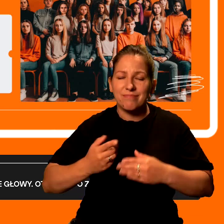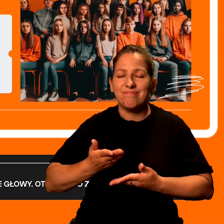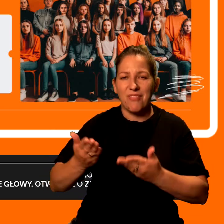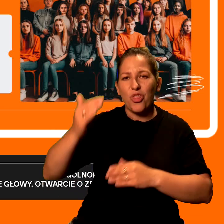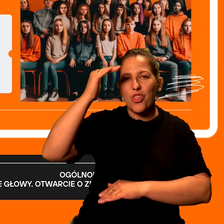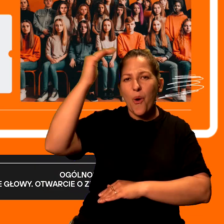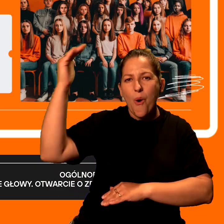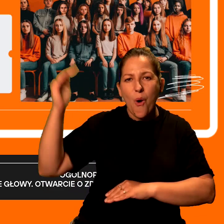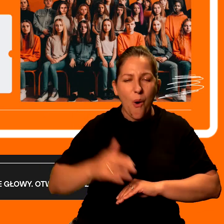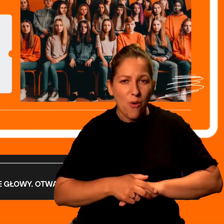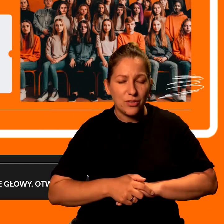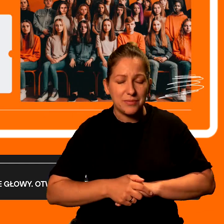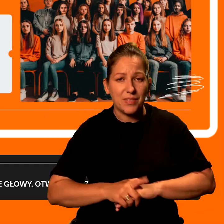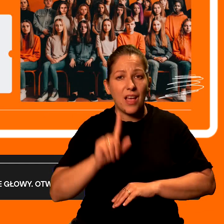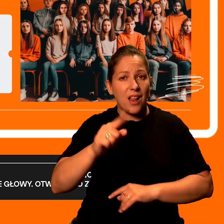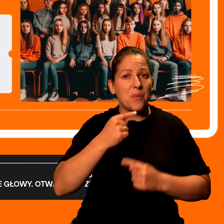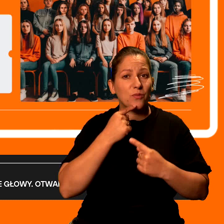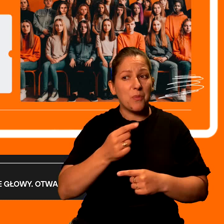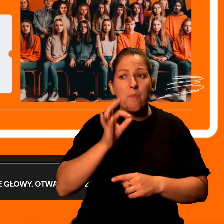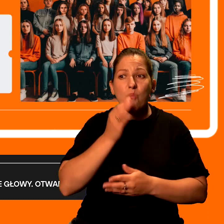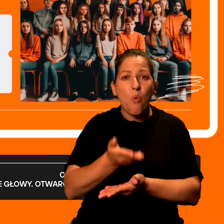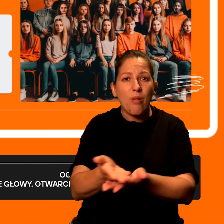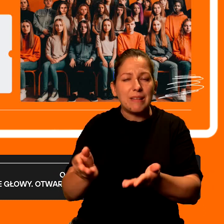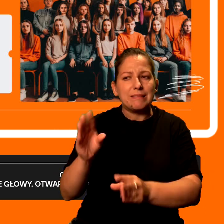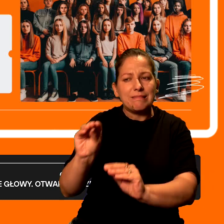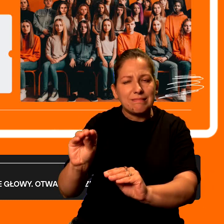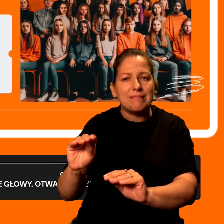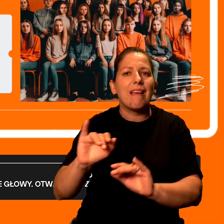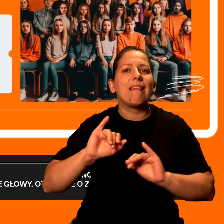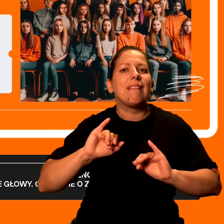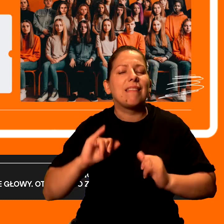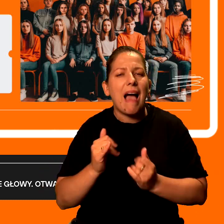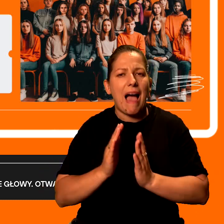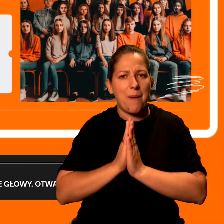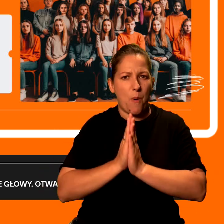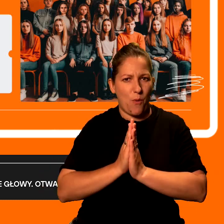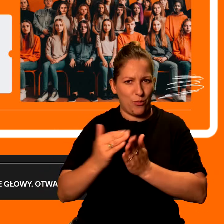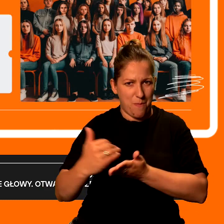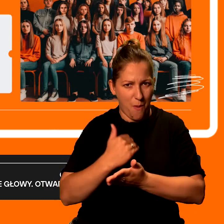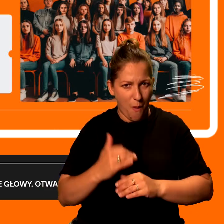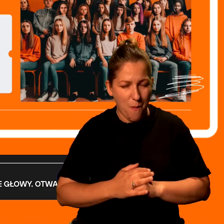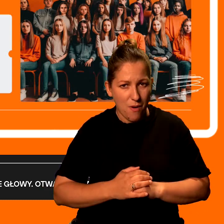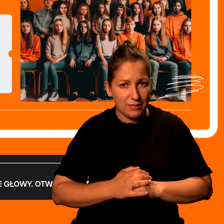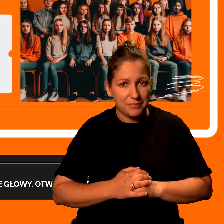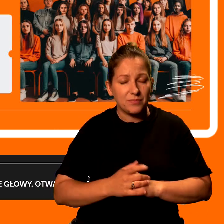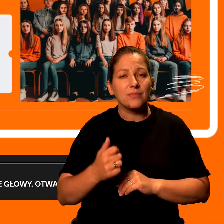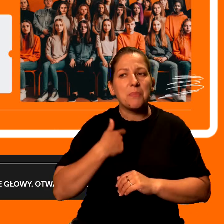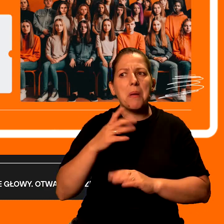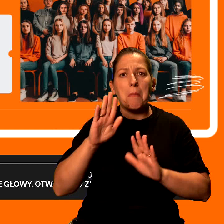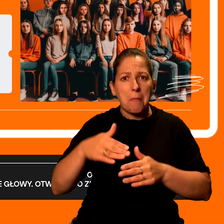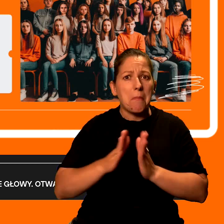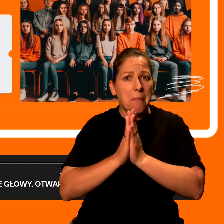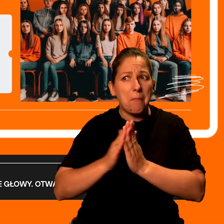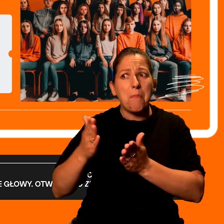dorośli. Ale musimy powiedzieć młodym, jak poprosić o tą pomoc. A żeby mogli poprosić o